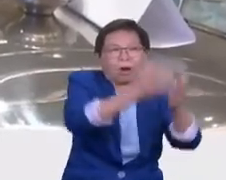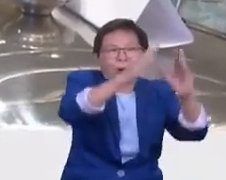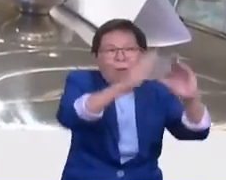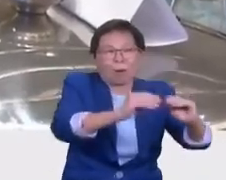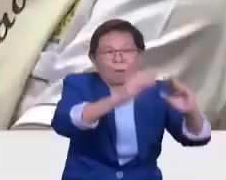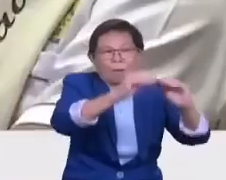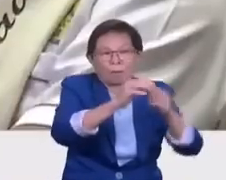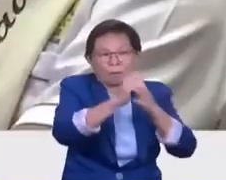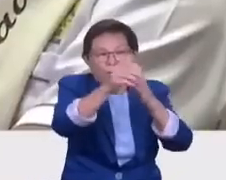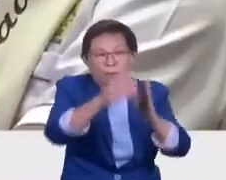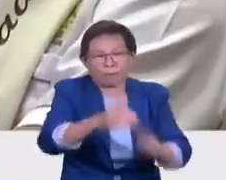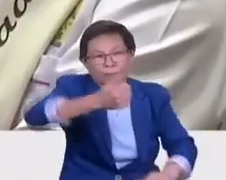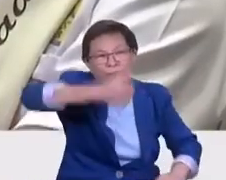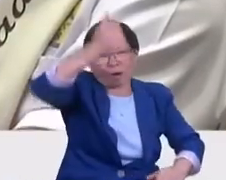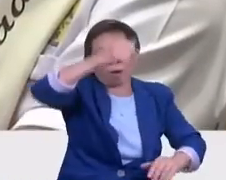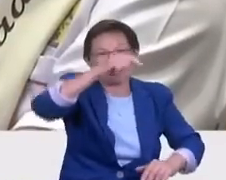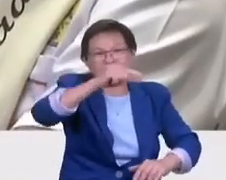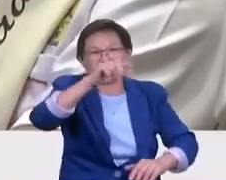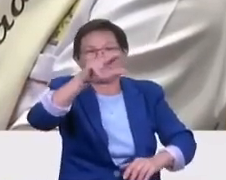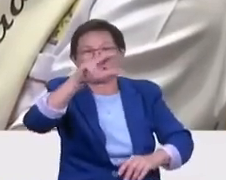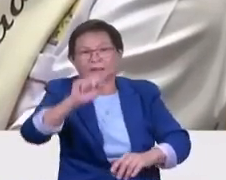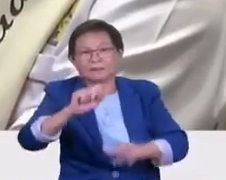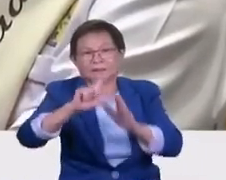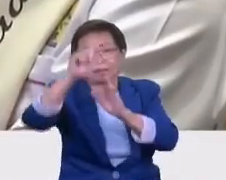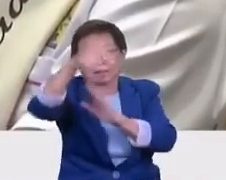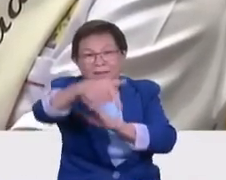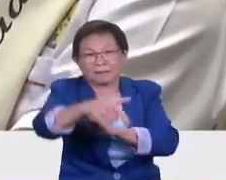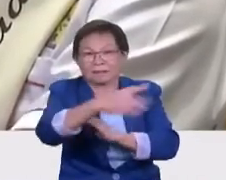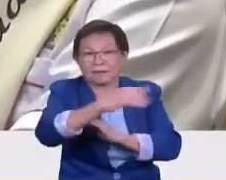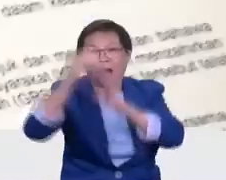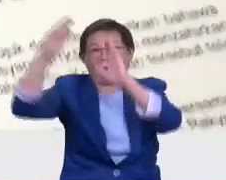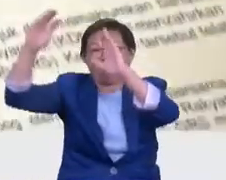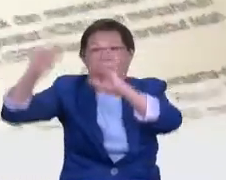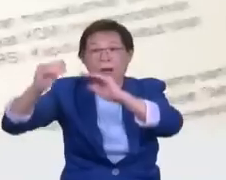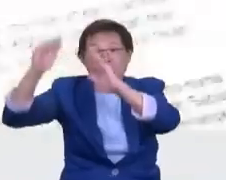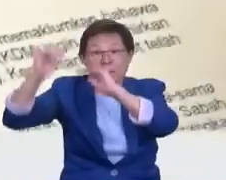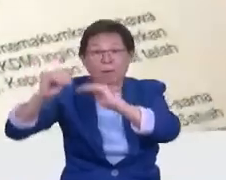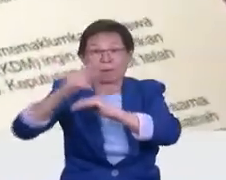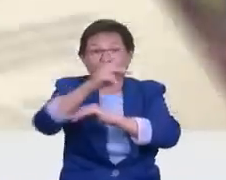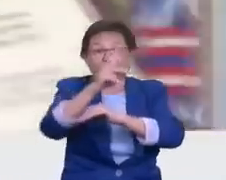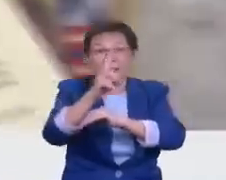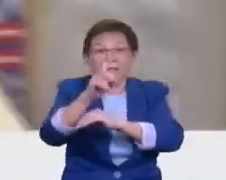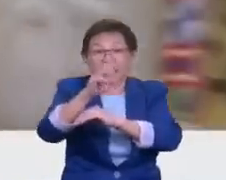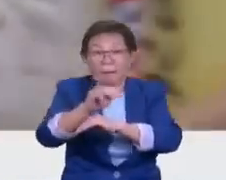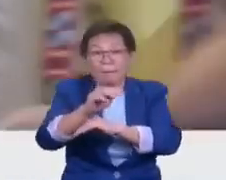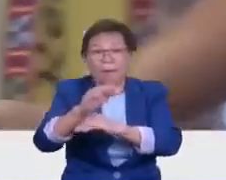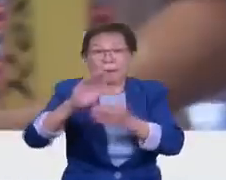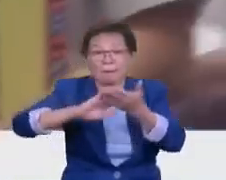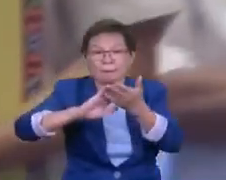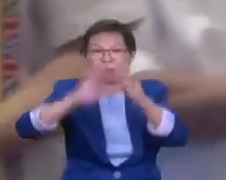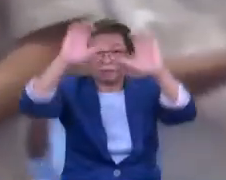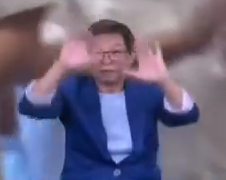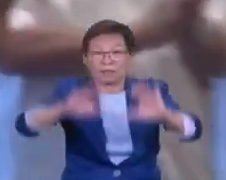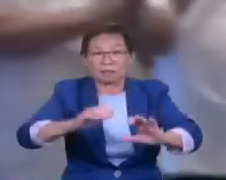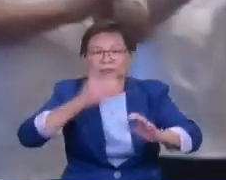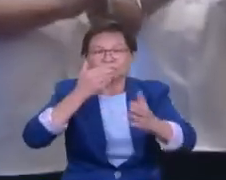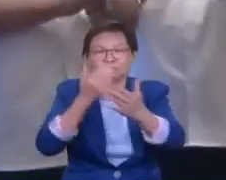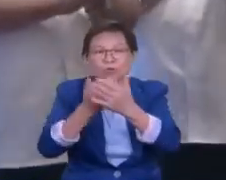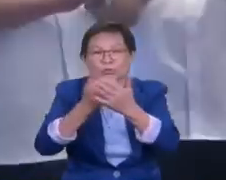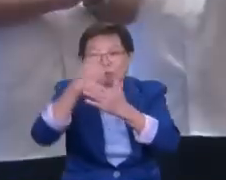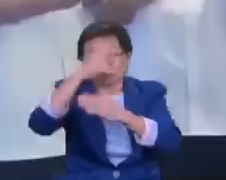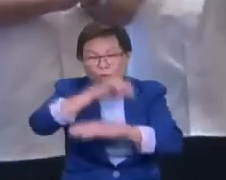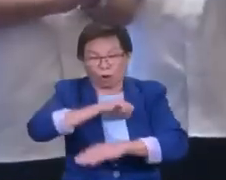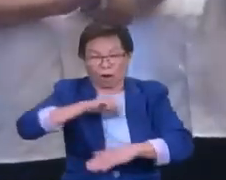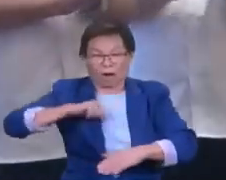mesyuarat Pemimpin tertinggi GRS kelak Beliau juga berharap agar KDM dapat menjadi wadah berkesan untuk